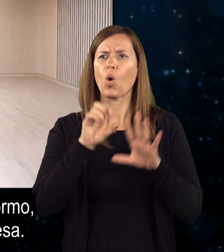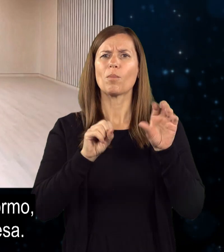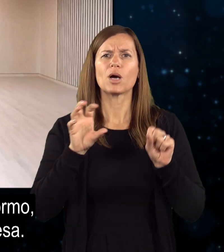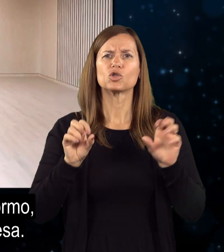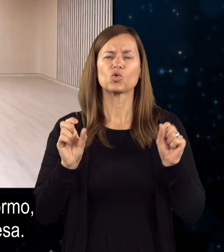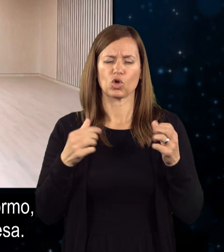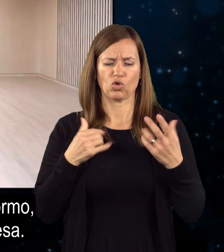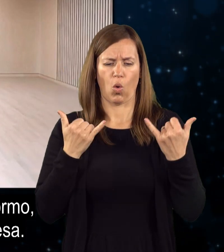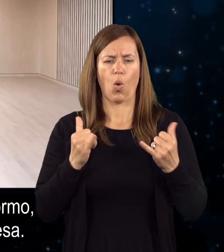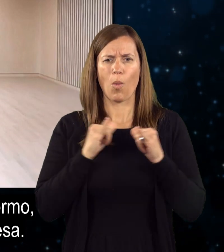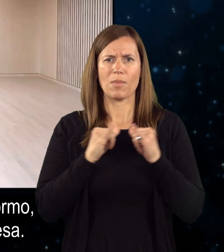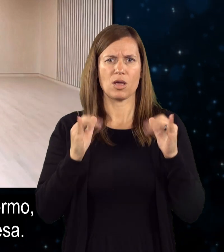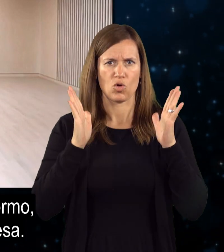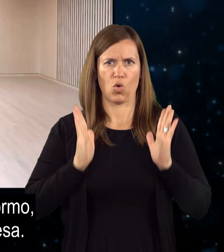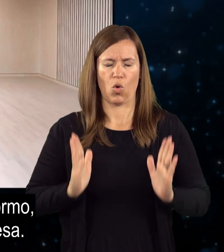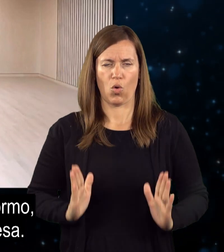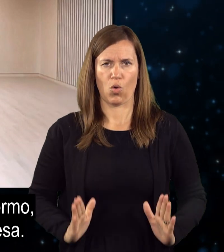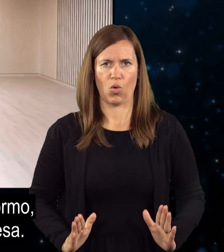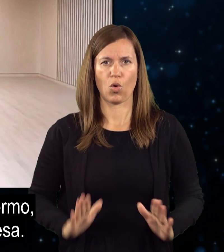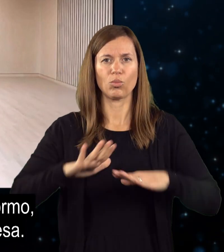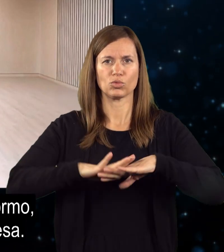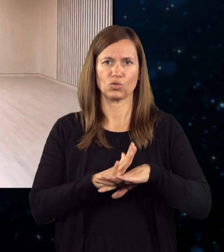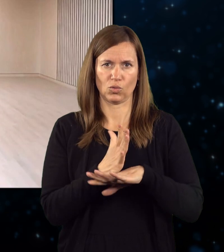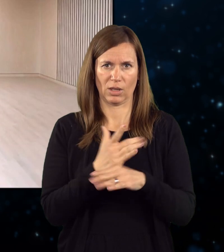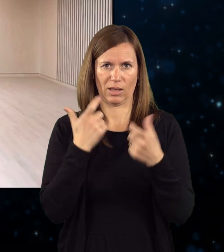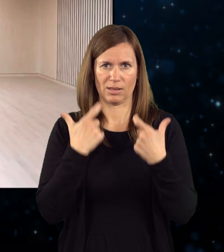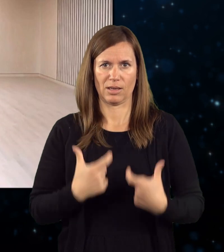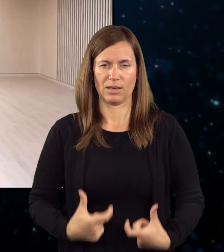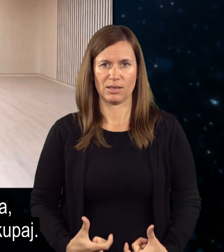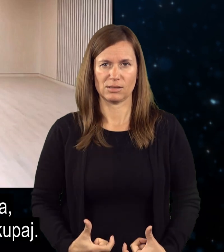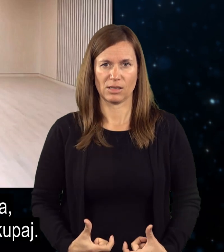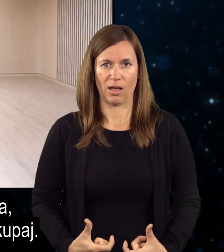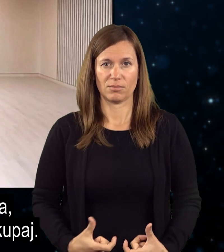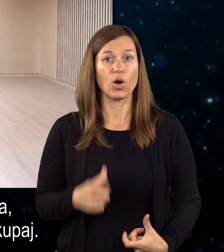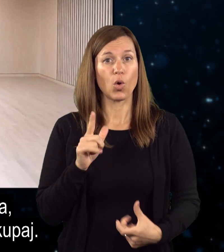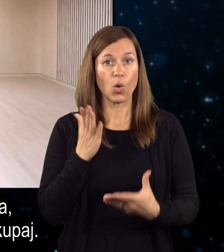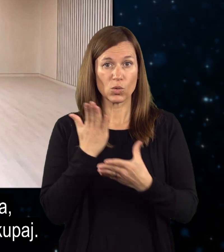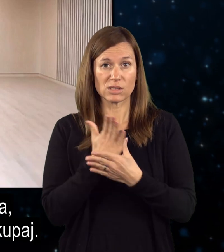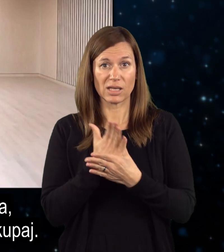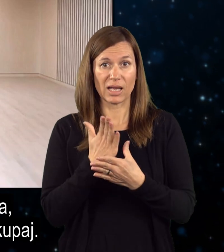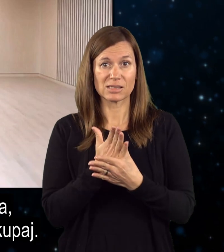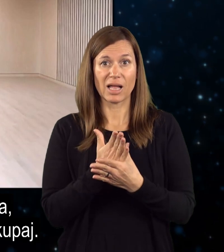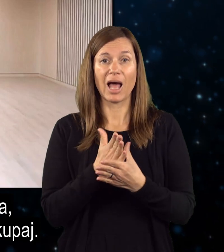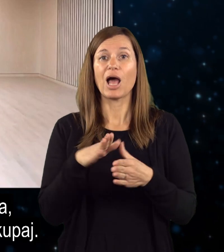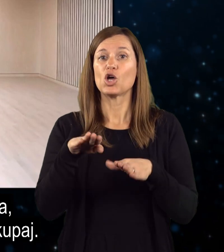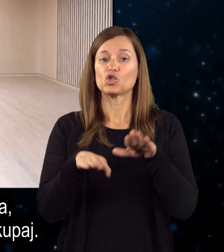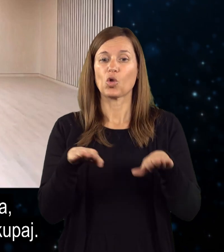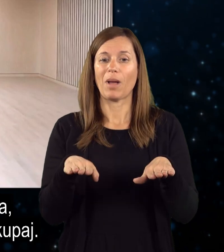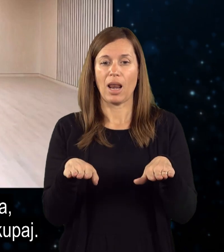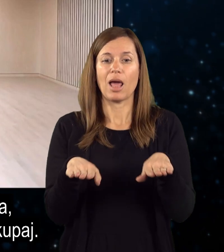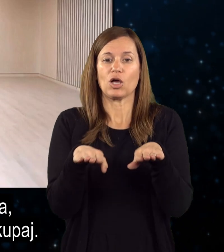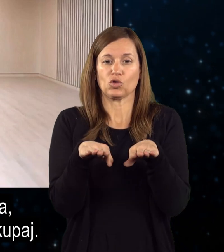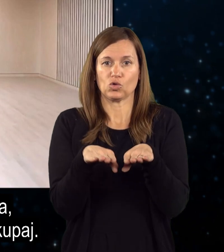Opazuješ celo formo, cel občutek telesa. In ko ti ustreza, stopala pridejo